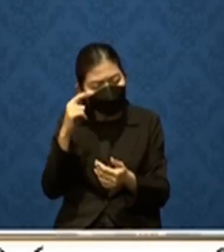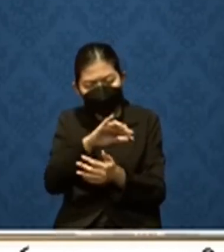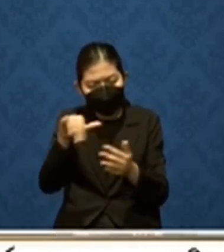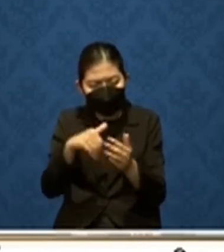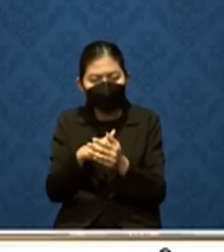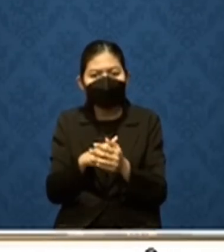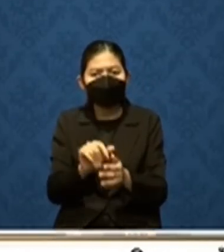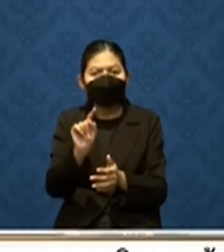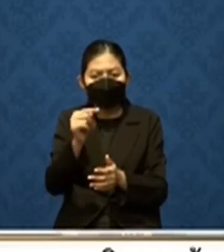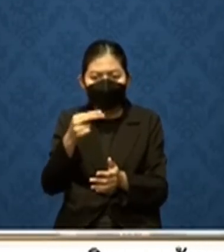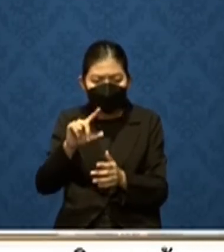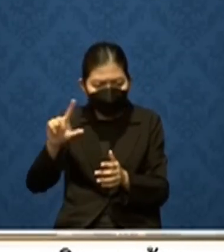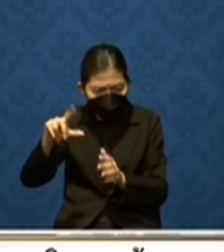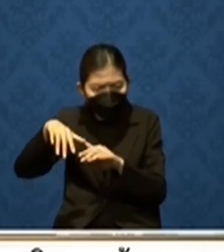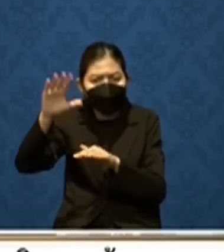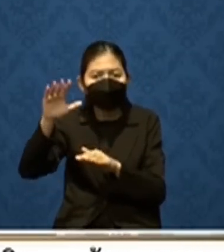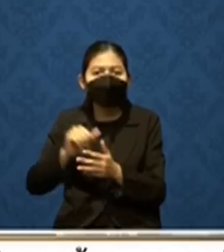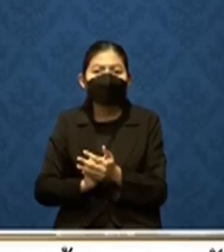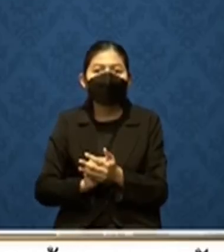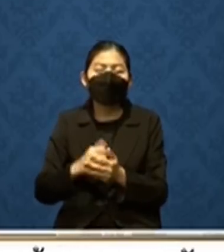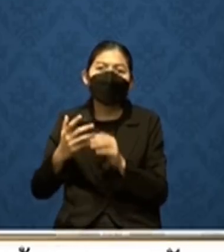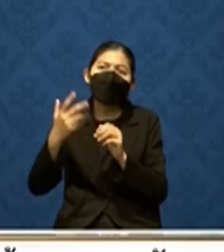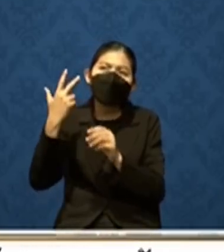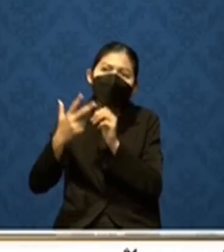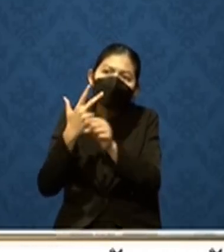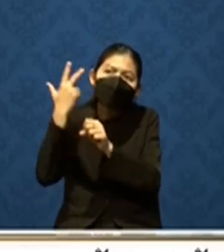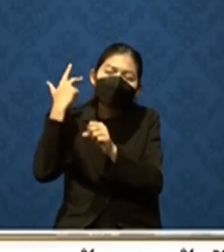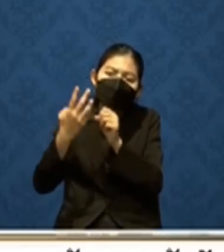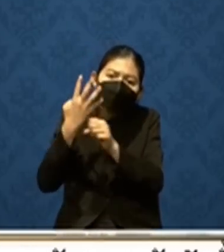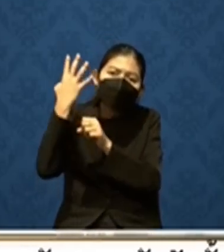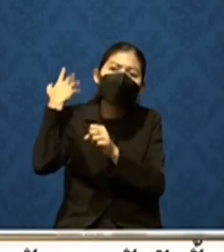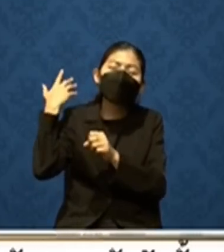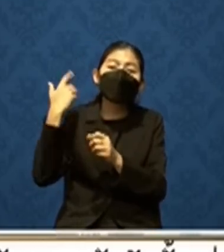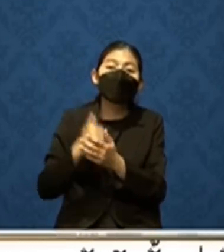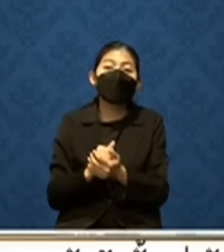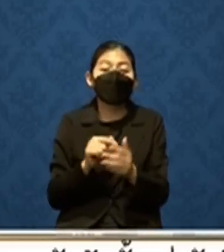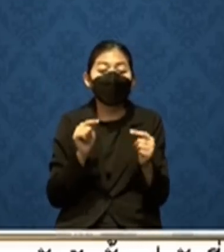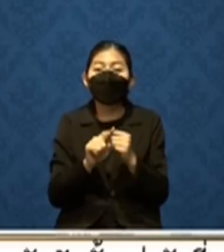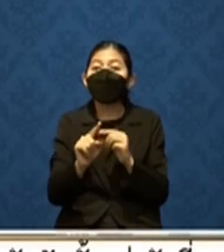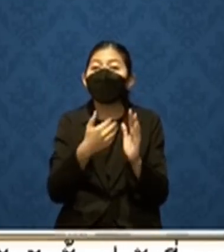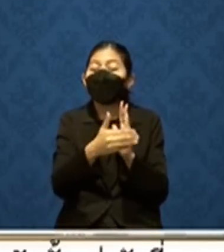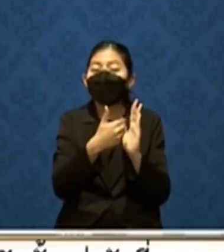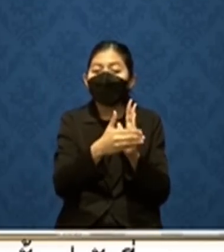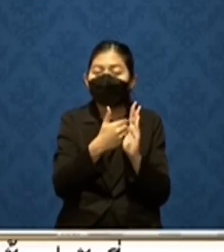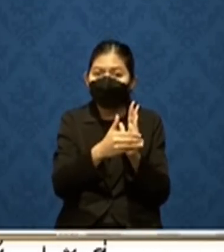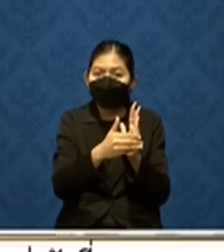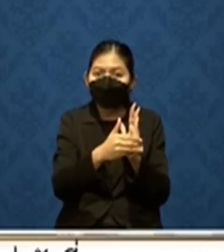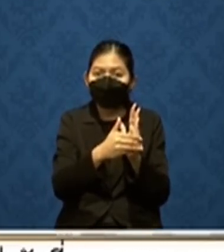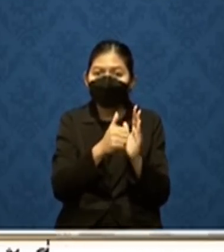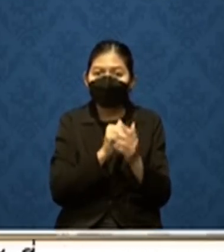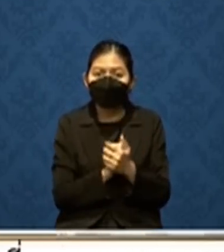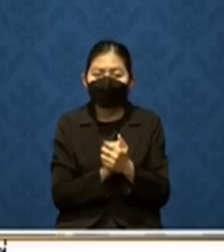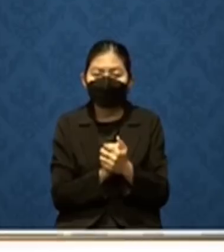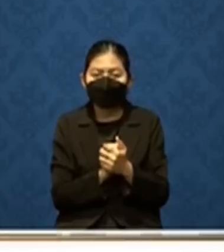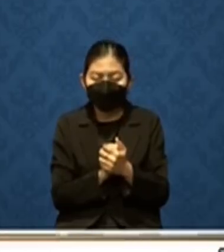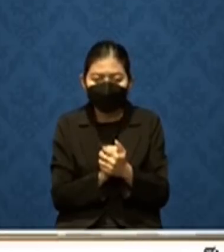หลายหมื่นล้านในรอบ 3 4ปีที่ผ่านมาค่ะโดยช่อง 3ภาคอีสานท่านตามในขั้นตอนฐานะตาม